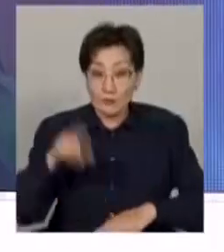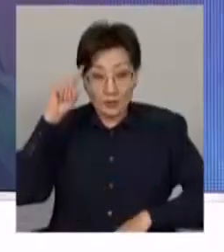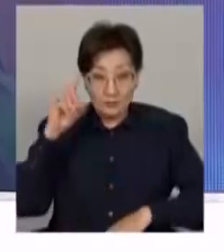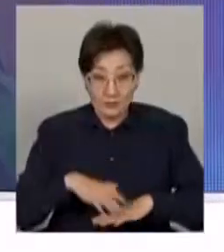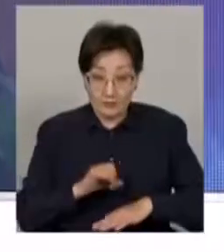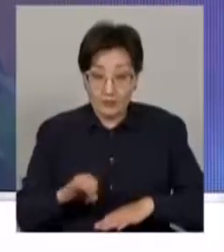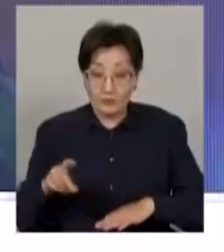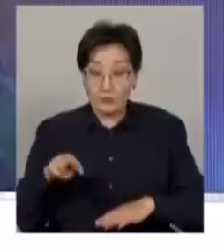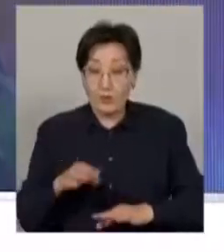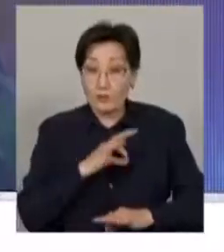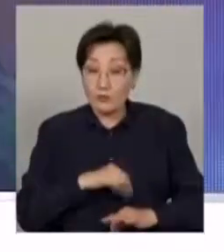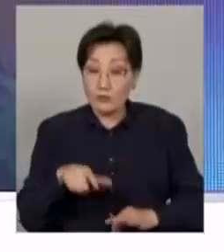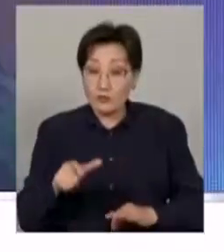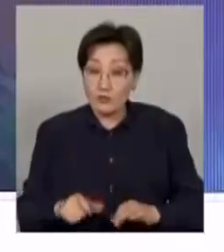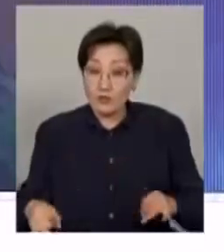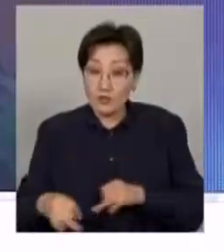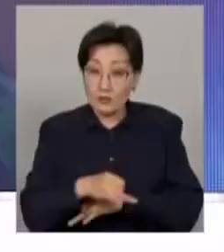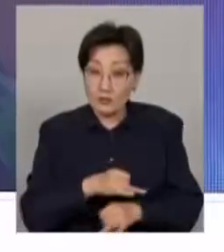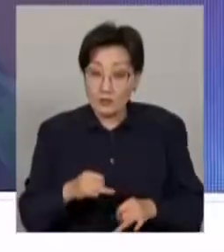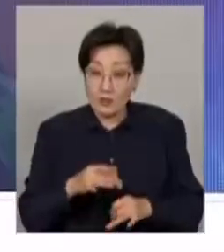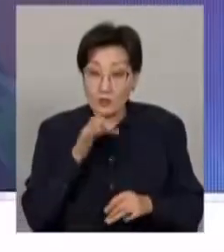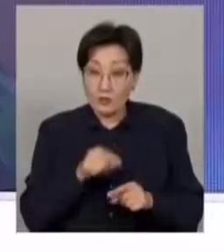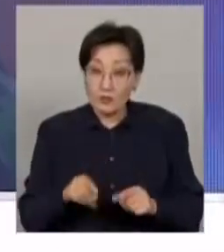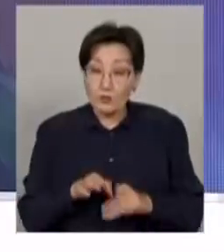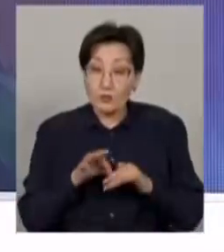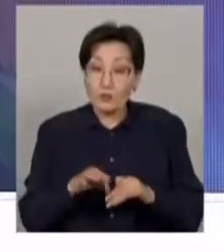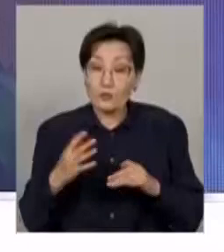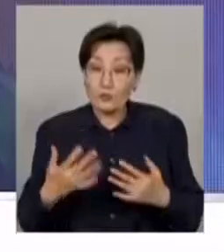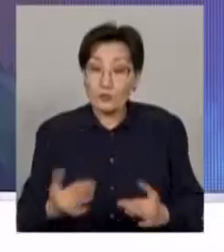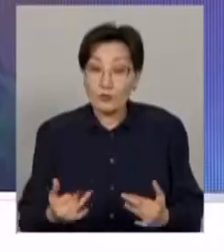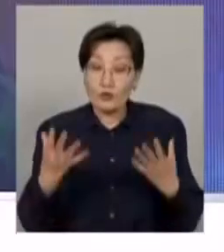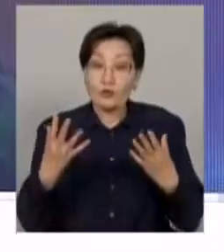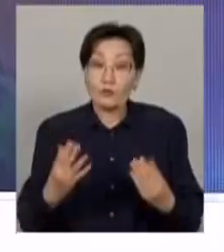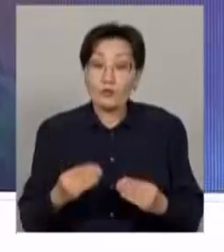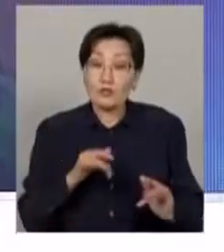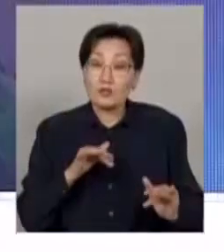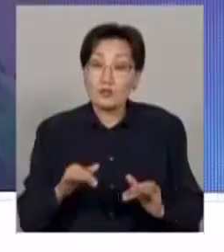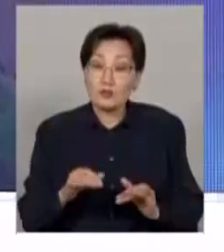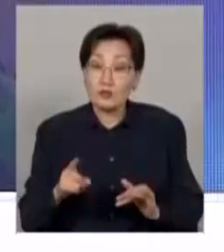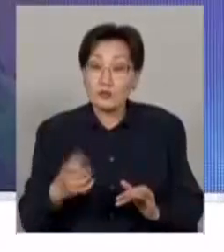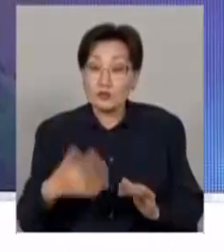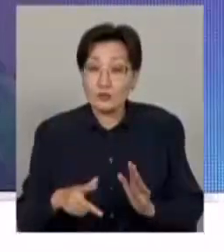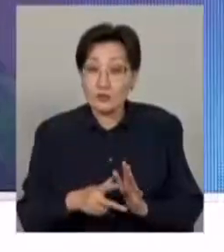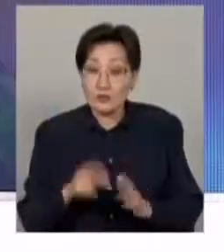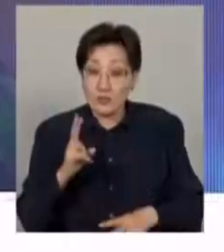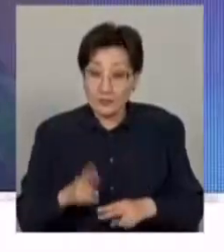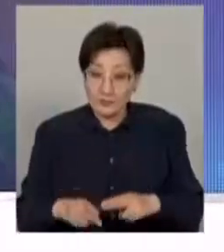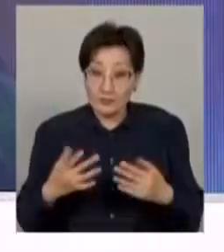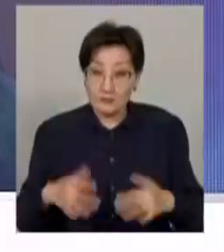және пайдаланушылармен талқылау кезеңдерінен өтті. Бүгінгі таңда іс-шаралардың 158-і аяқталды.